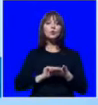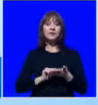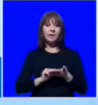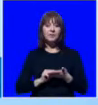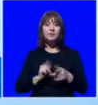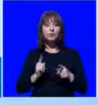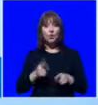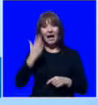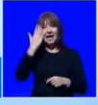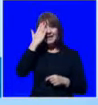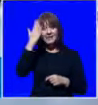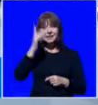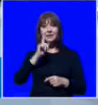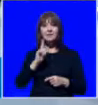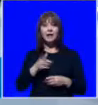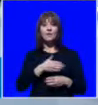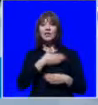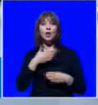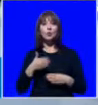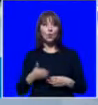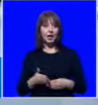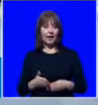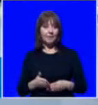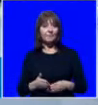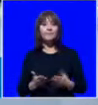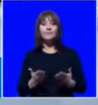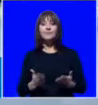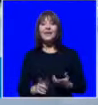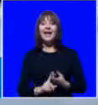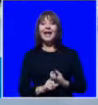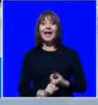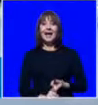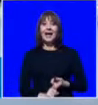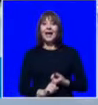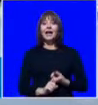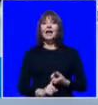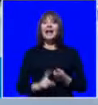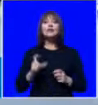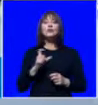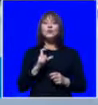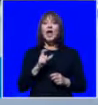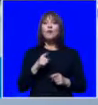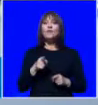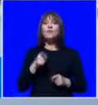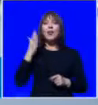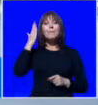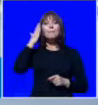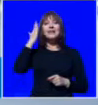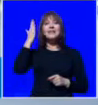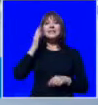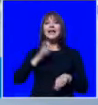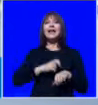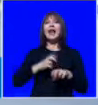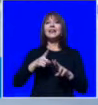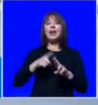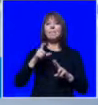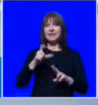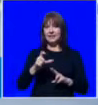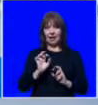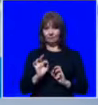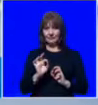до край. Днес обаче Кирил Петков каза, че Калин Стоянов е министър на ДПС и ГЕРБ. Така ли е? Застъпвате ли вие